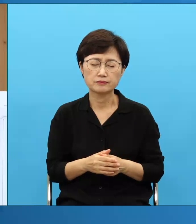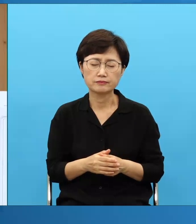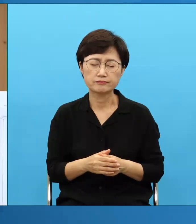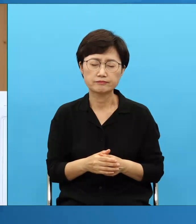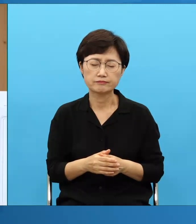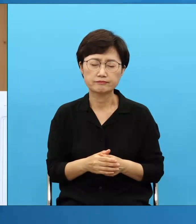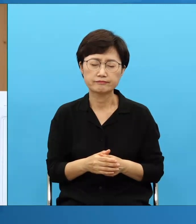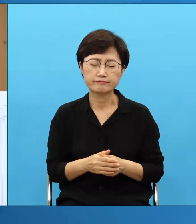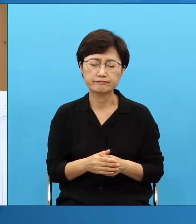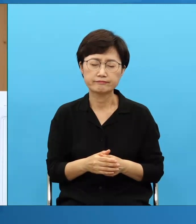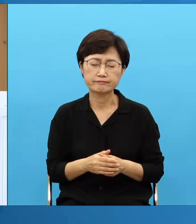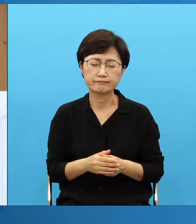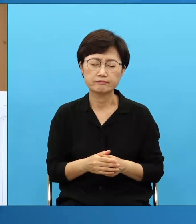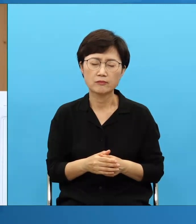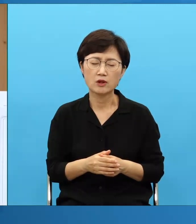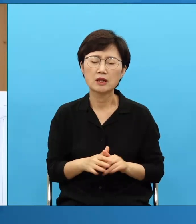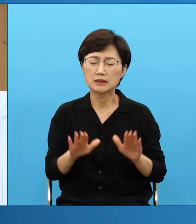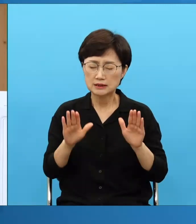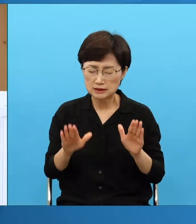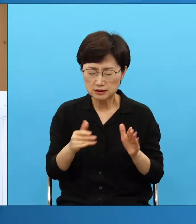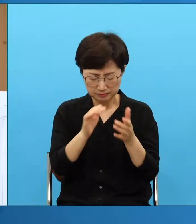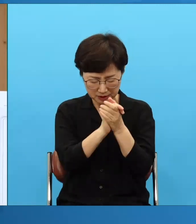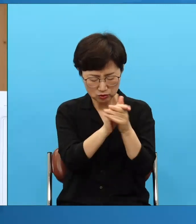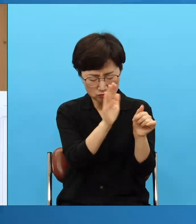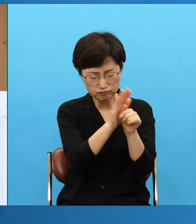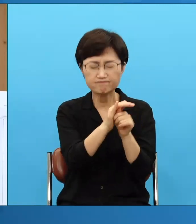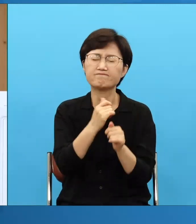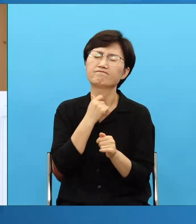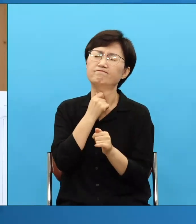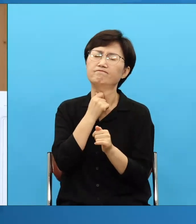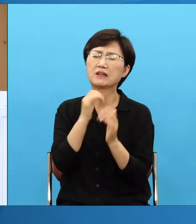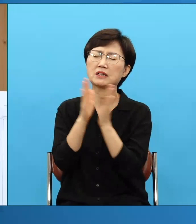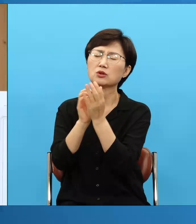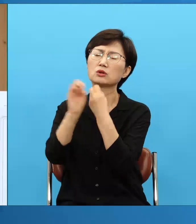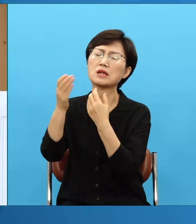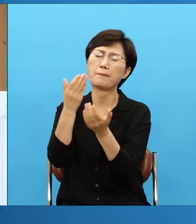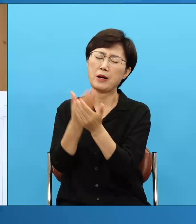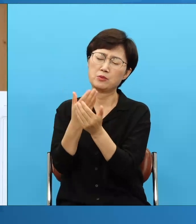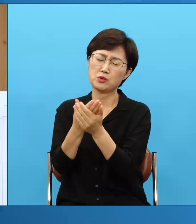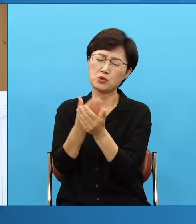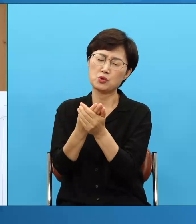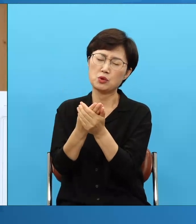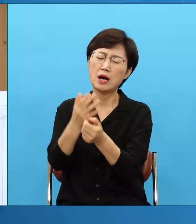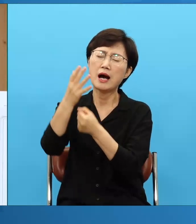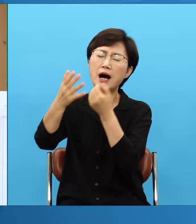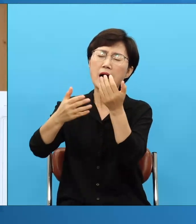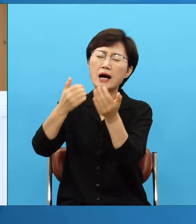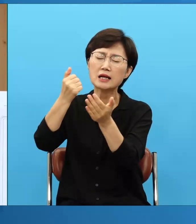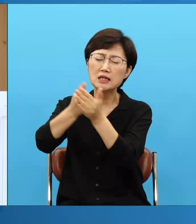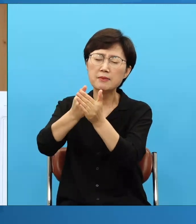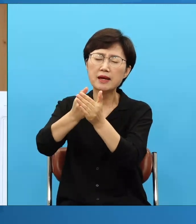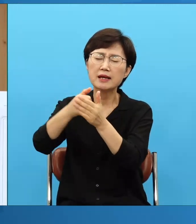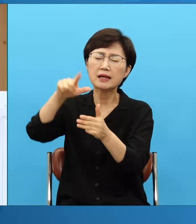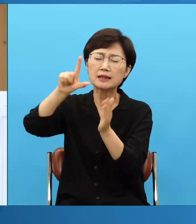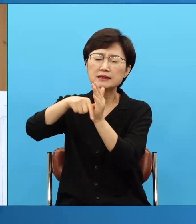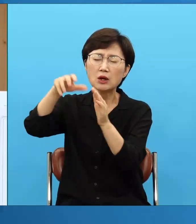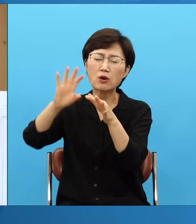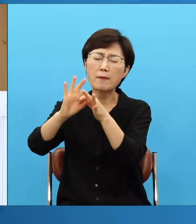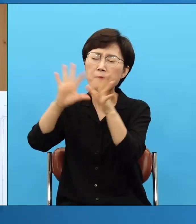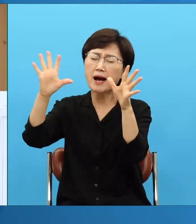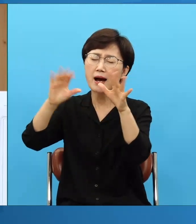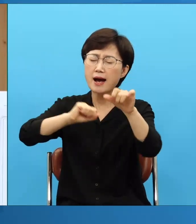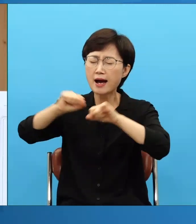problems. 우리들의 기도를 연락하시고 시공간을 초월한 보좌의 능력과 보좌의 축복이 임하사 그 고통에서